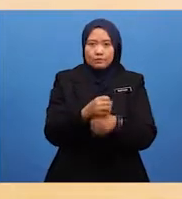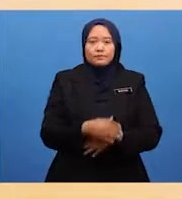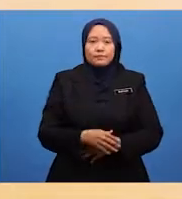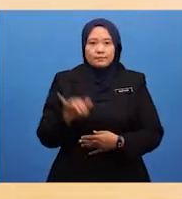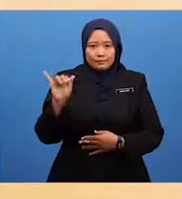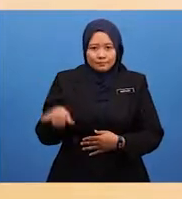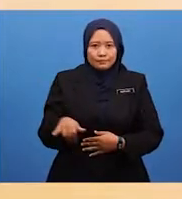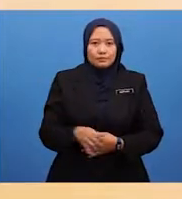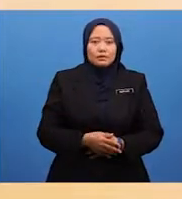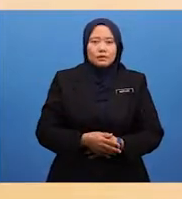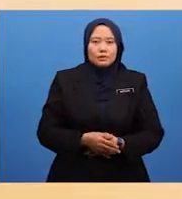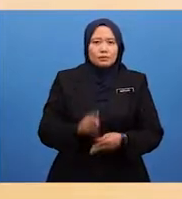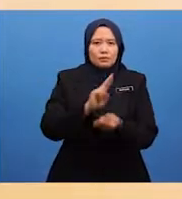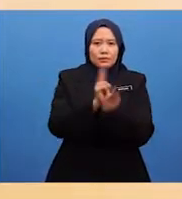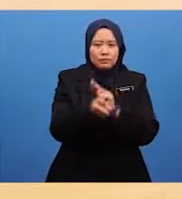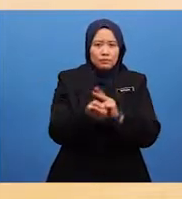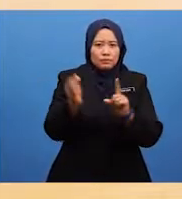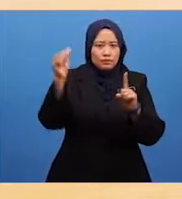Adakah belon berubah arah?